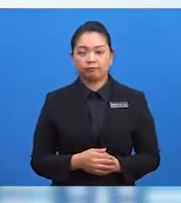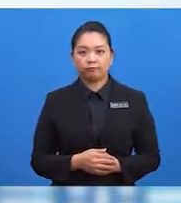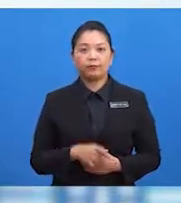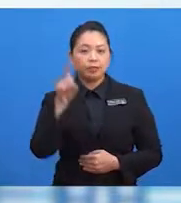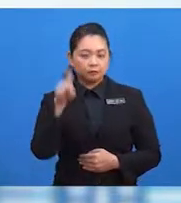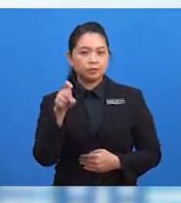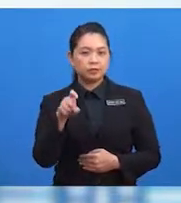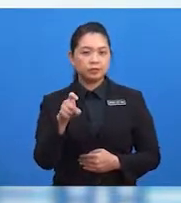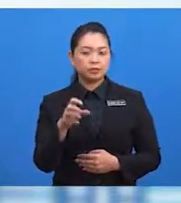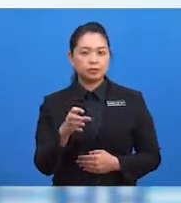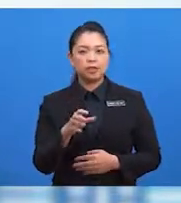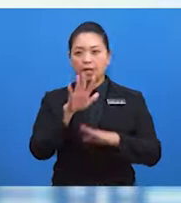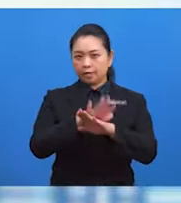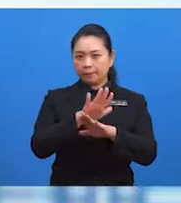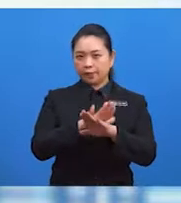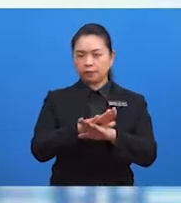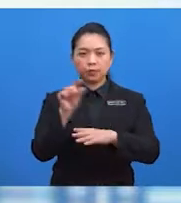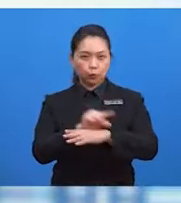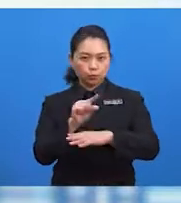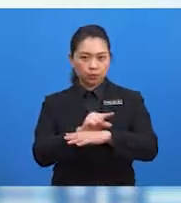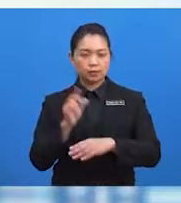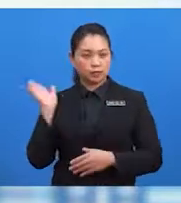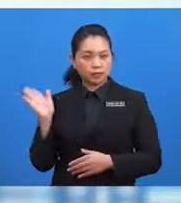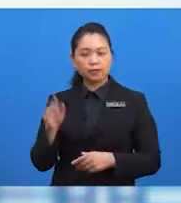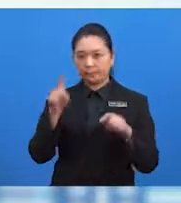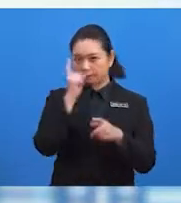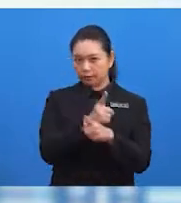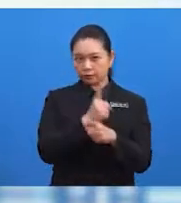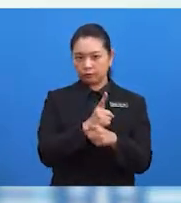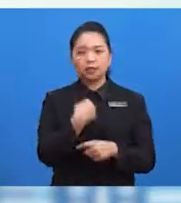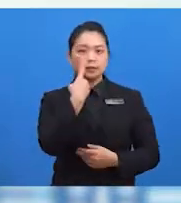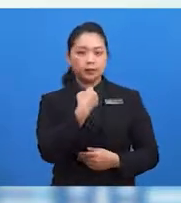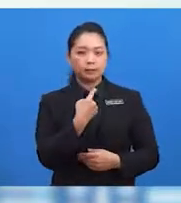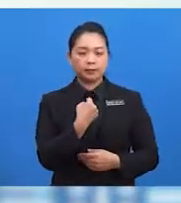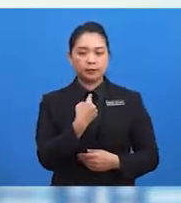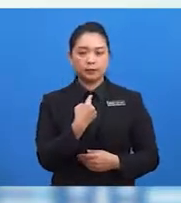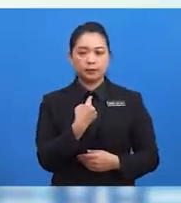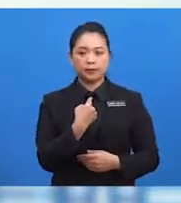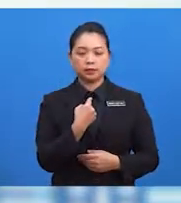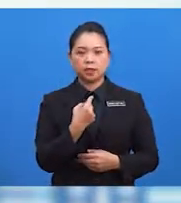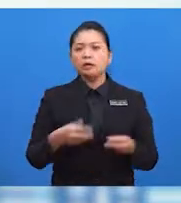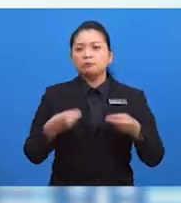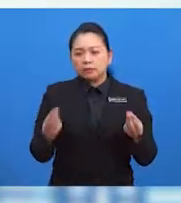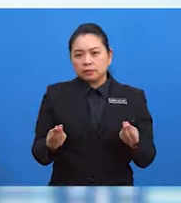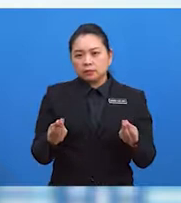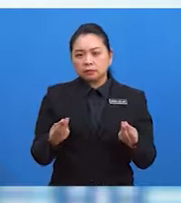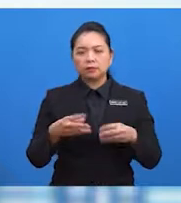Mesti ramai yang pernah menggunakan perkhidmatan ini, kan? Siapakah yang menawarkan perkhidmatan